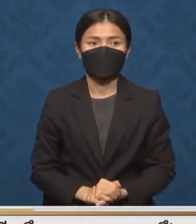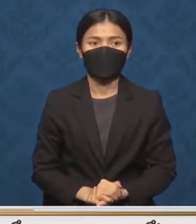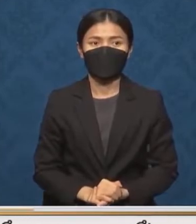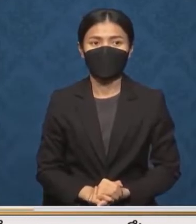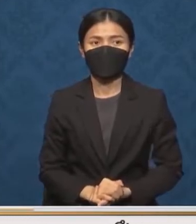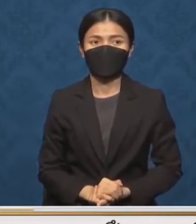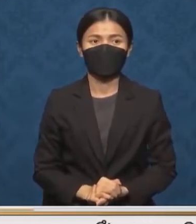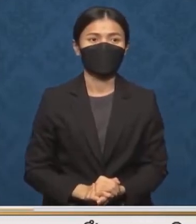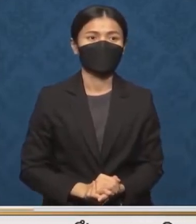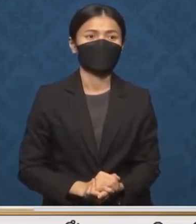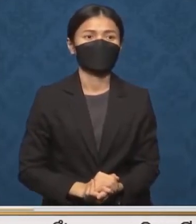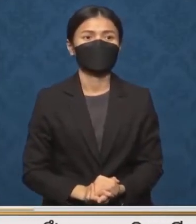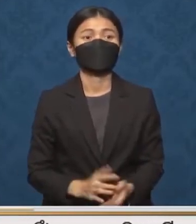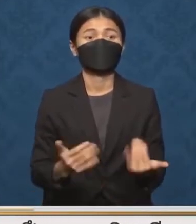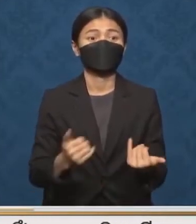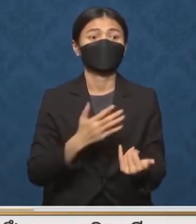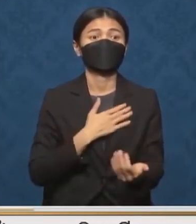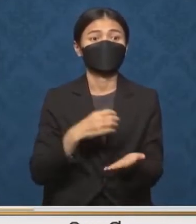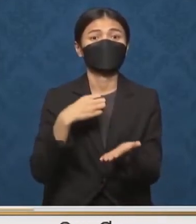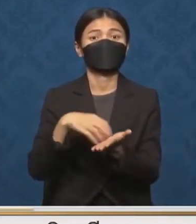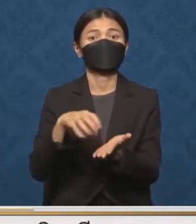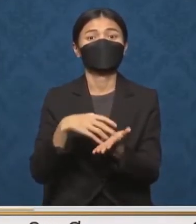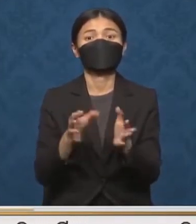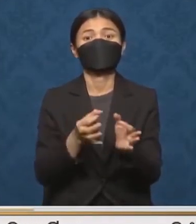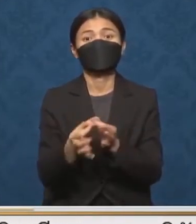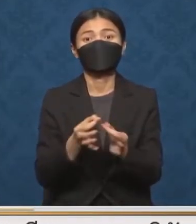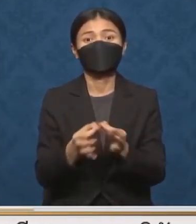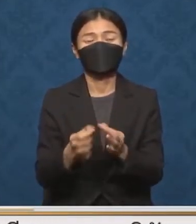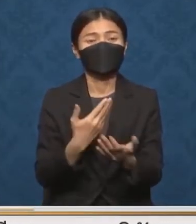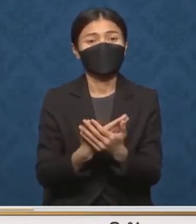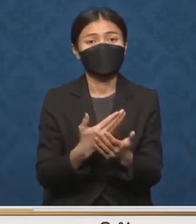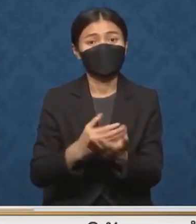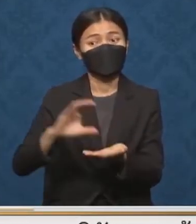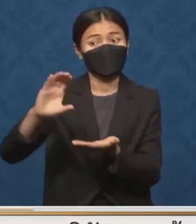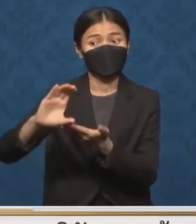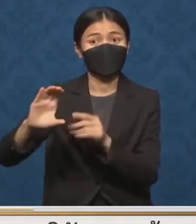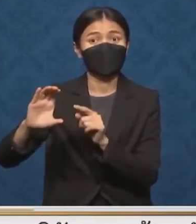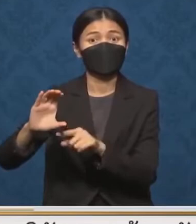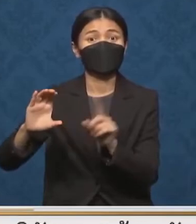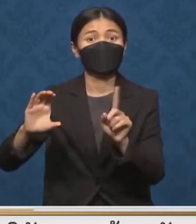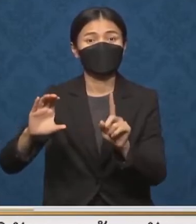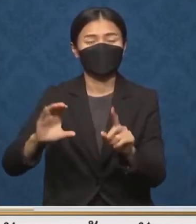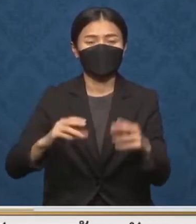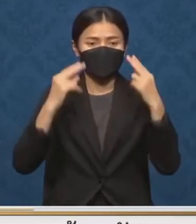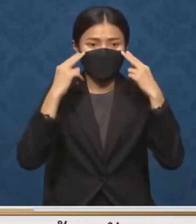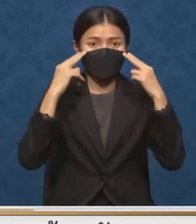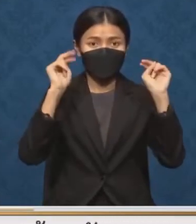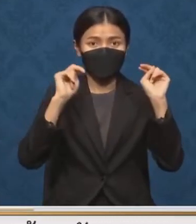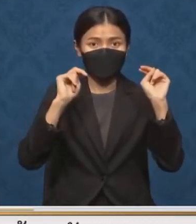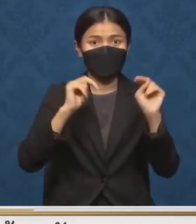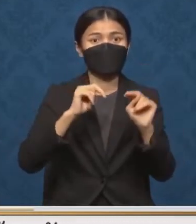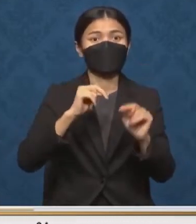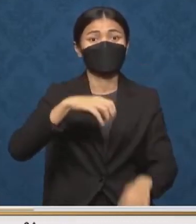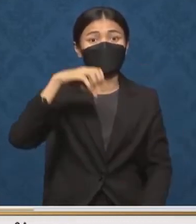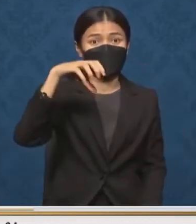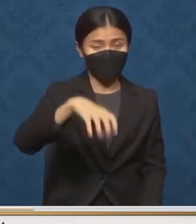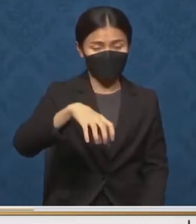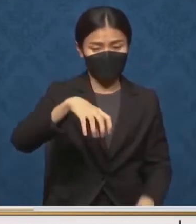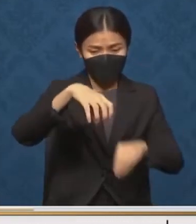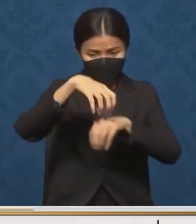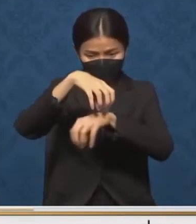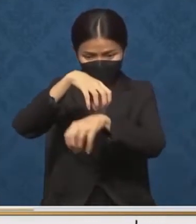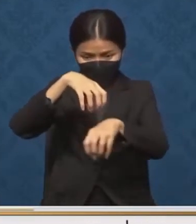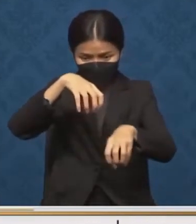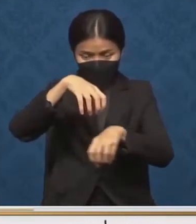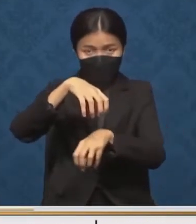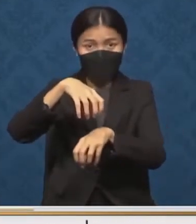ได้ยกตอย่างมาในขางต้นงบประมาทผมกล container เปนเพีงแค่ส่วนหนึของสันักนายกรฐมณ์ปรีและหนวยงในกำกับเทานั้นซึ